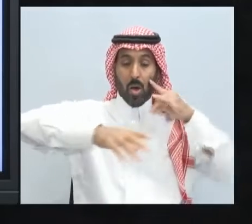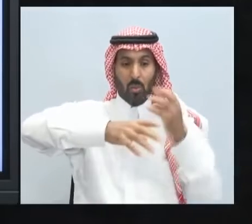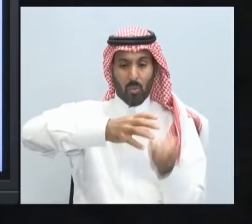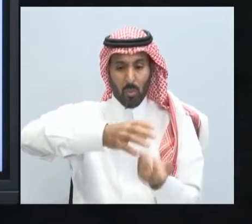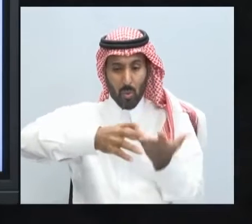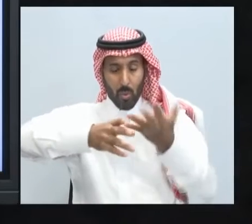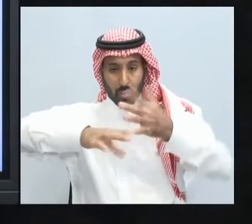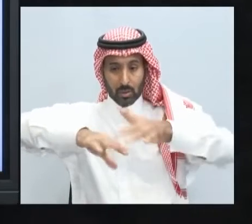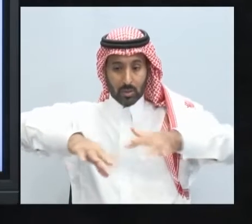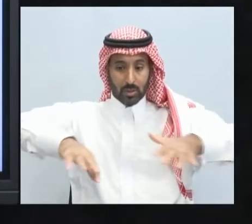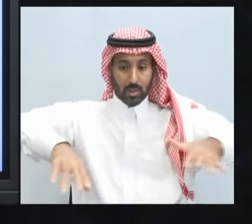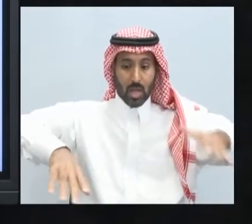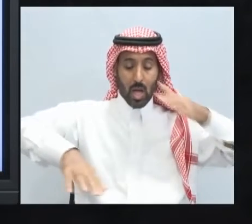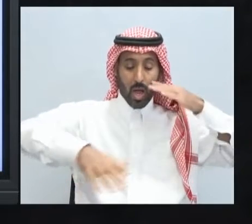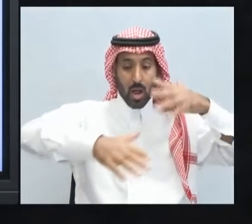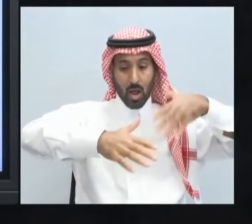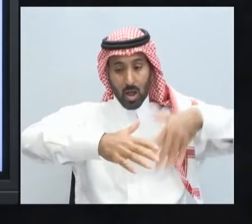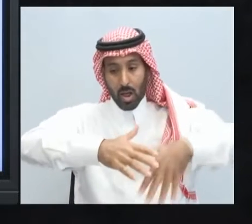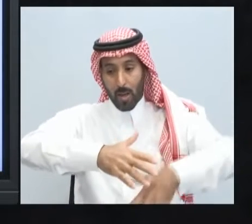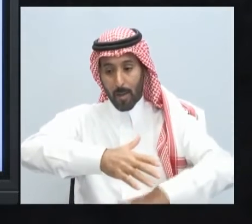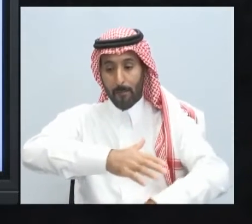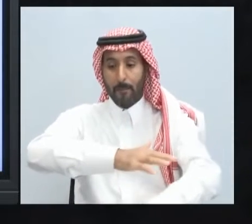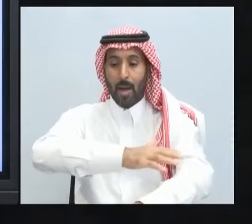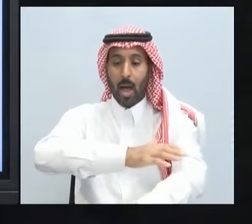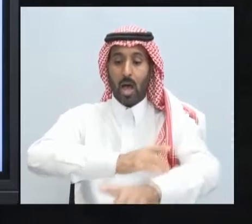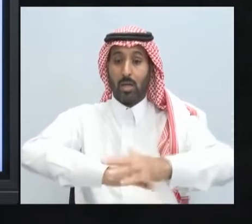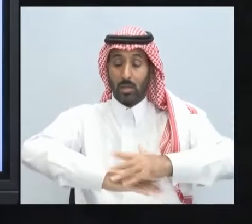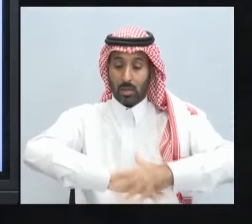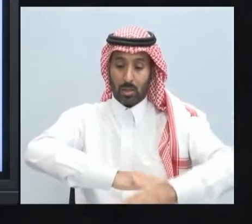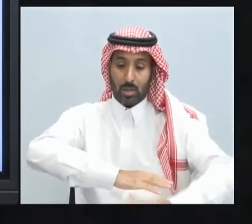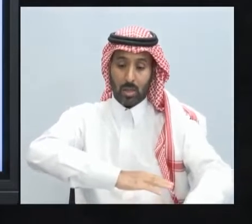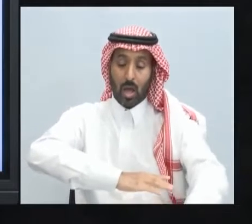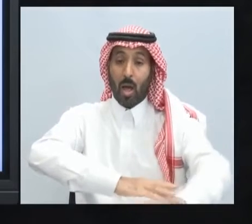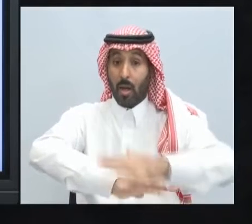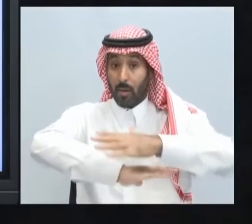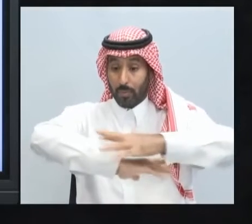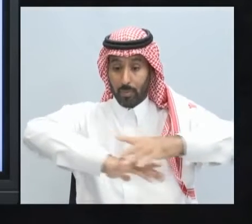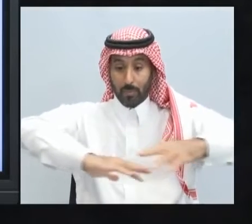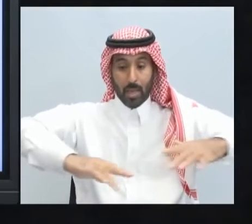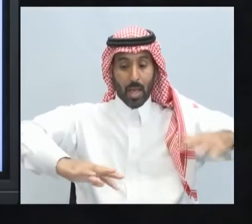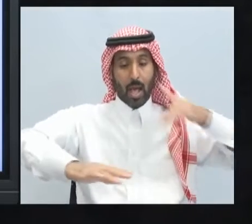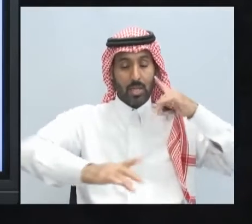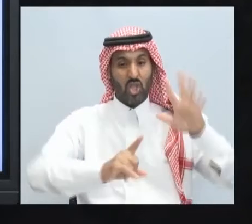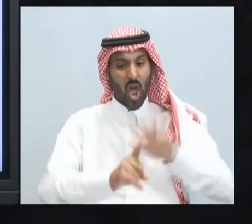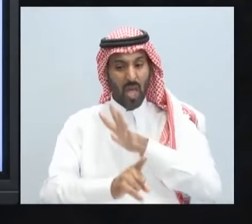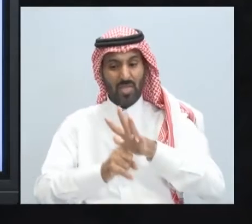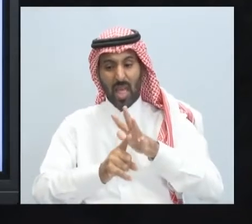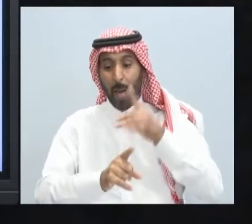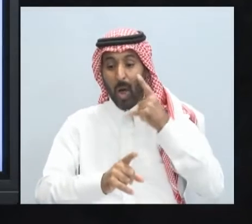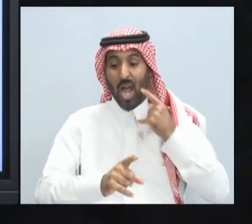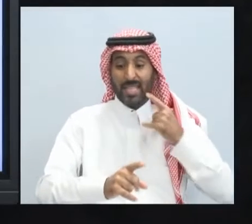تنساب وتصل الى البحار فتؤثر على المخلوقات